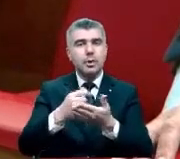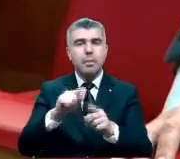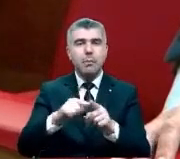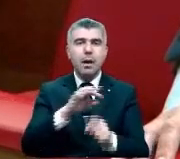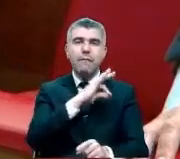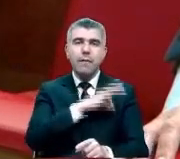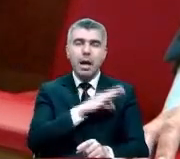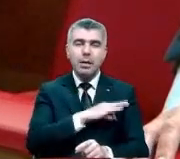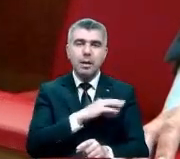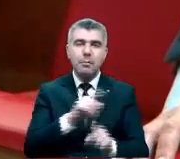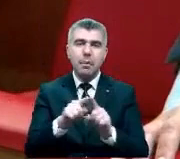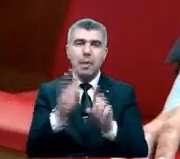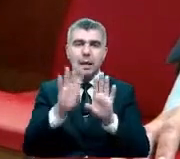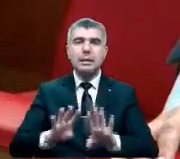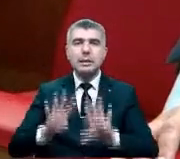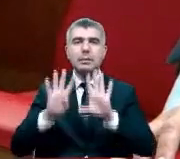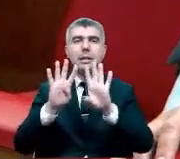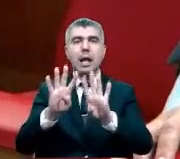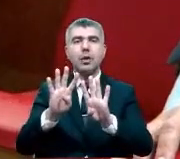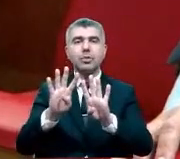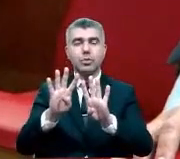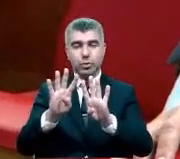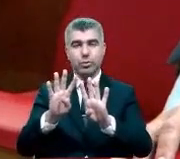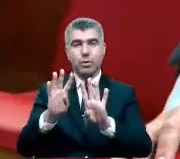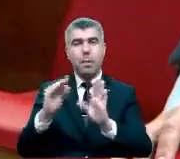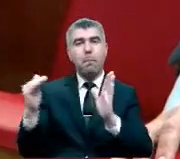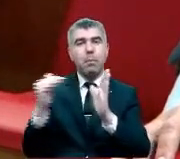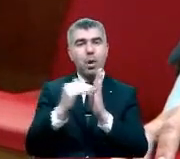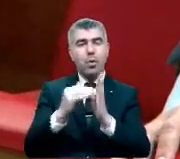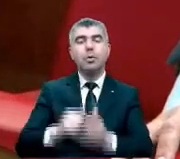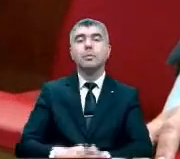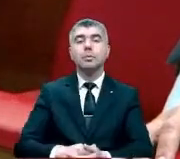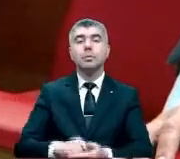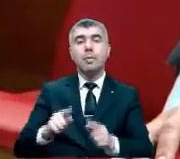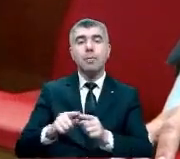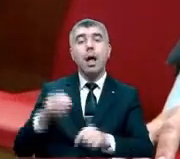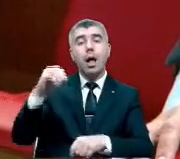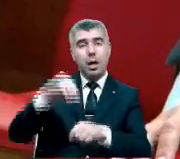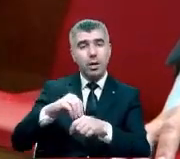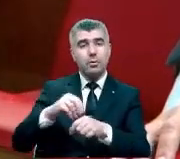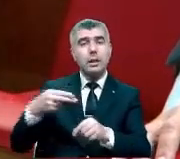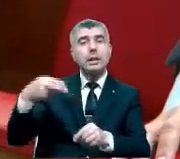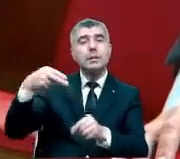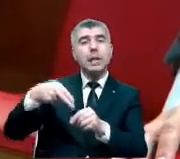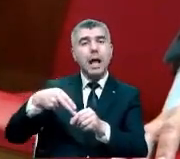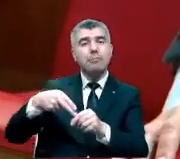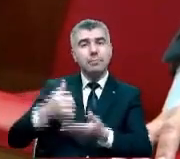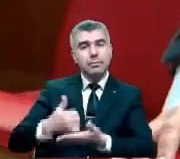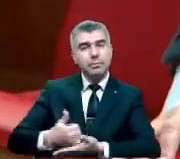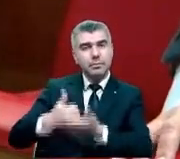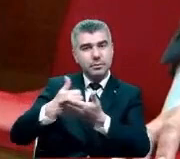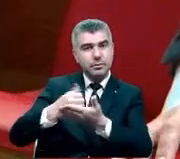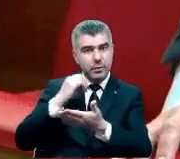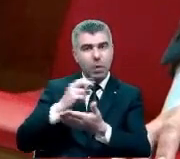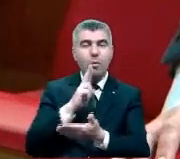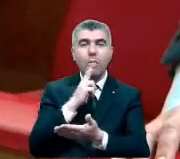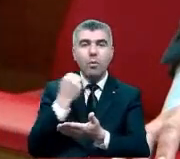تستافد بقيمه 180 درهم. في اطار الدعم الاستثنائي ديال المحروقات ايضا يعني قمنا